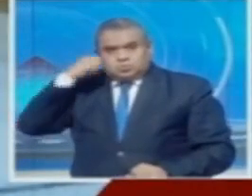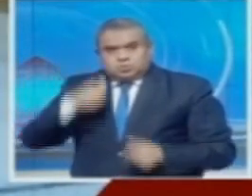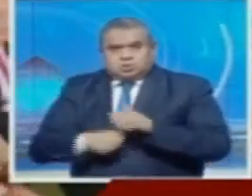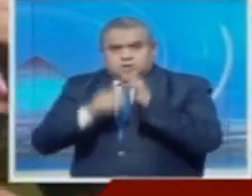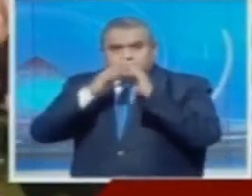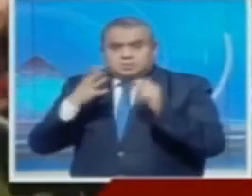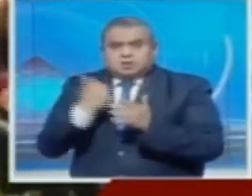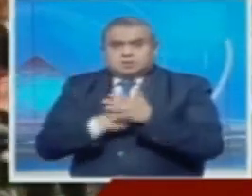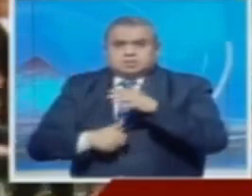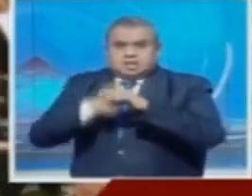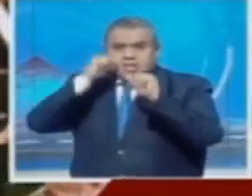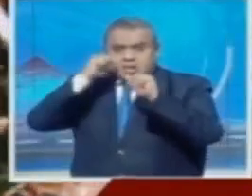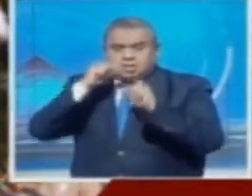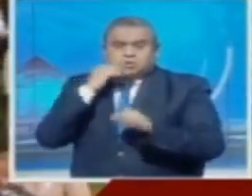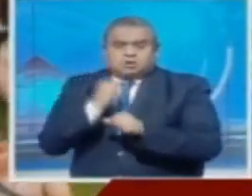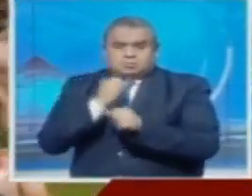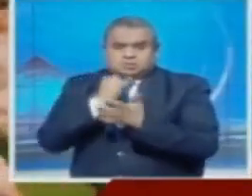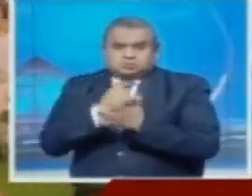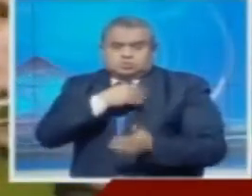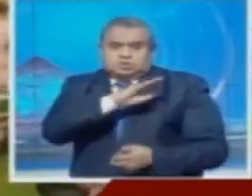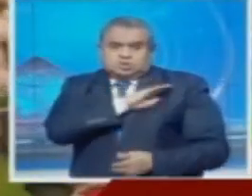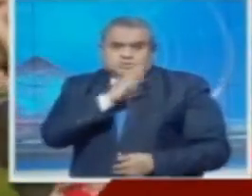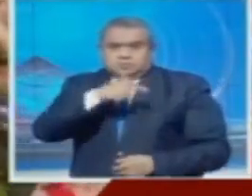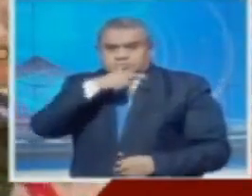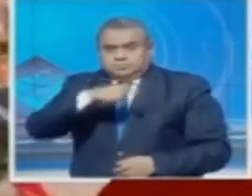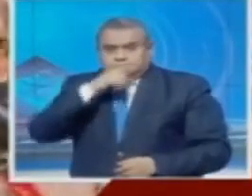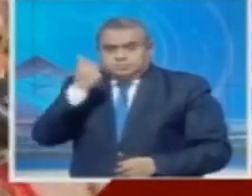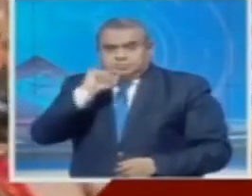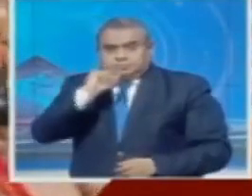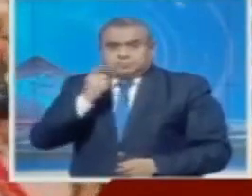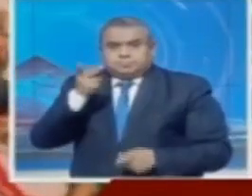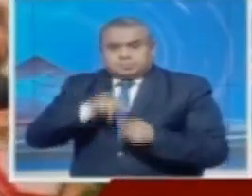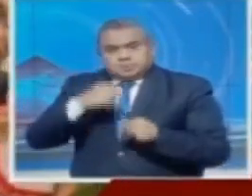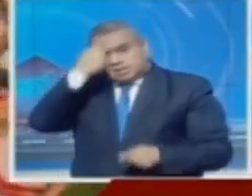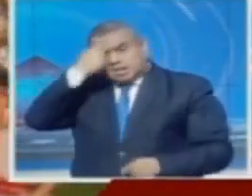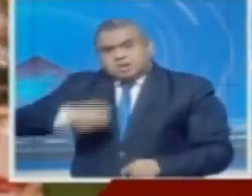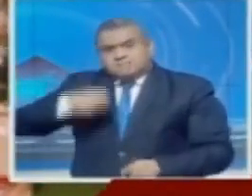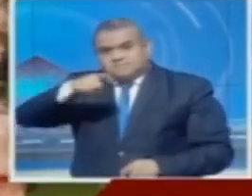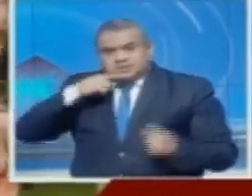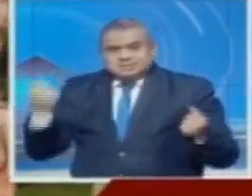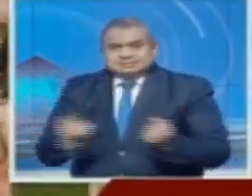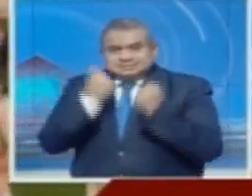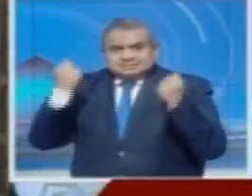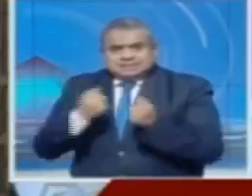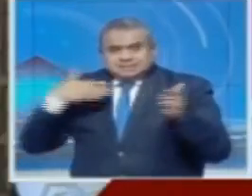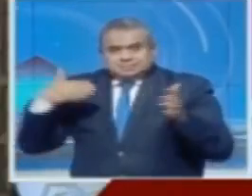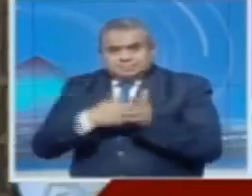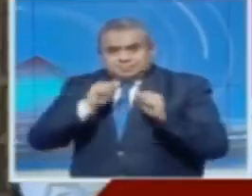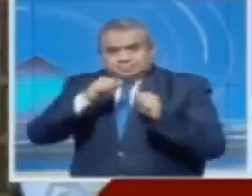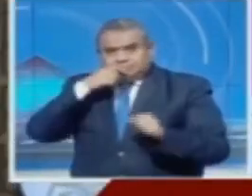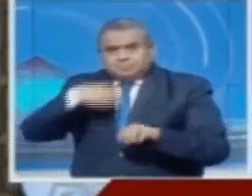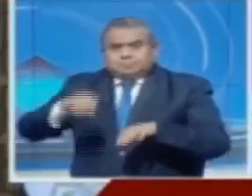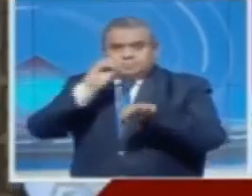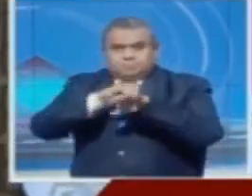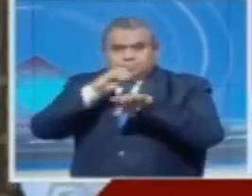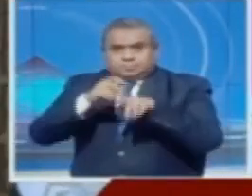الجمهورية القائد الأعلى للقوات المسلحة للخريجين، كما هنأهم بانتهاء فترة دراستهم وطلبهم